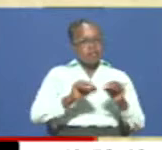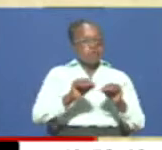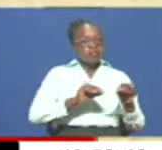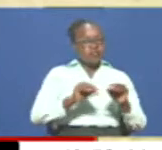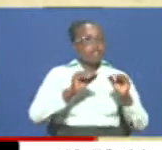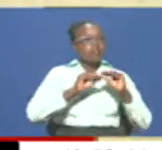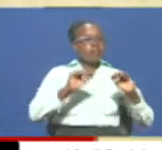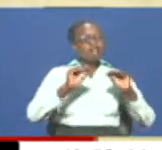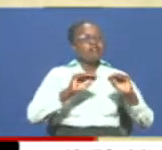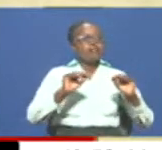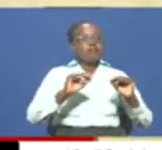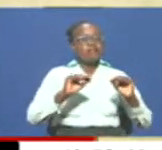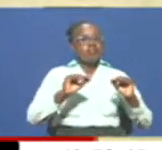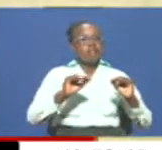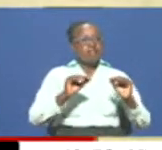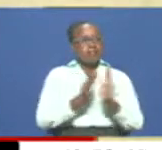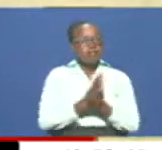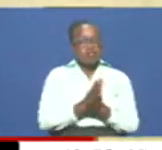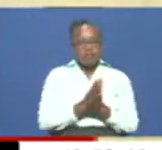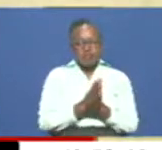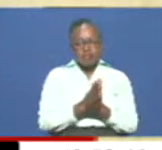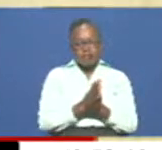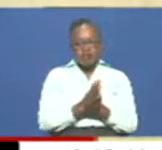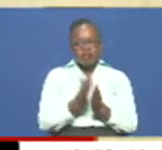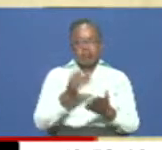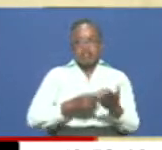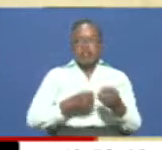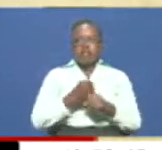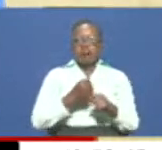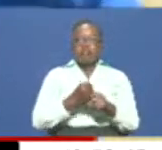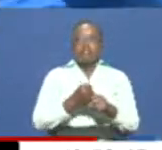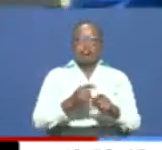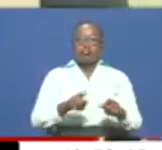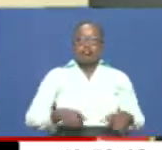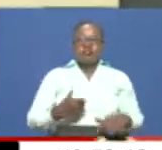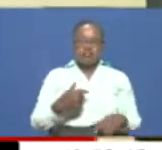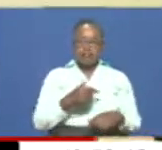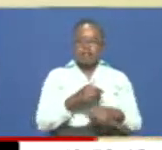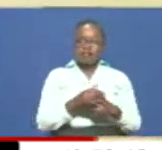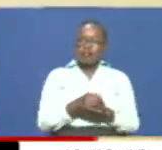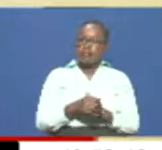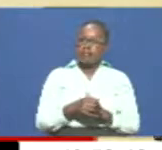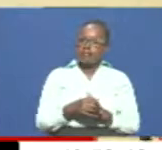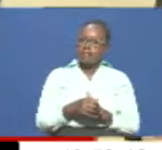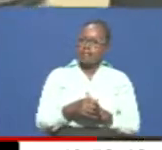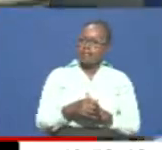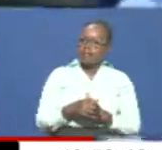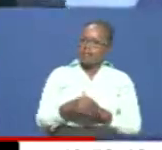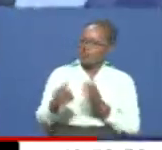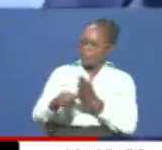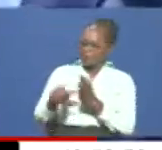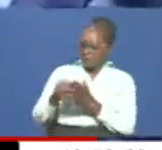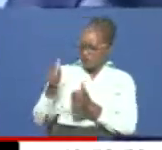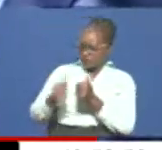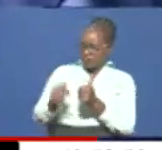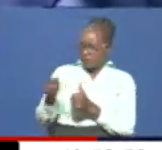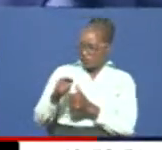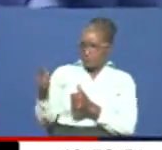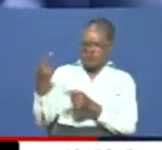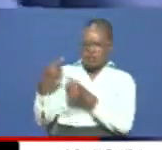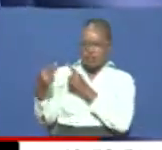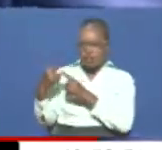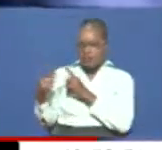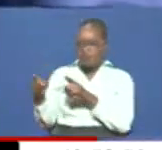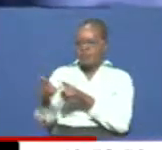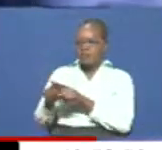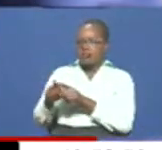tujue nini tunafaa kufanya katika maisha yetu. Labda hemu tueleze kuna matatizo yapi ambayo nyinyi hupitia kama wanariadha,